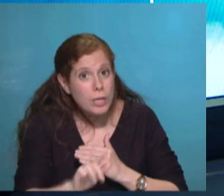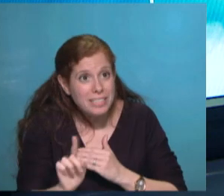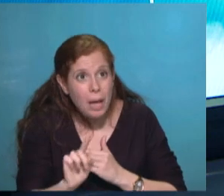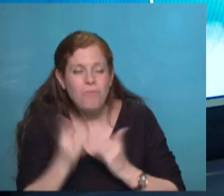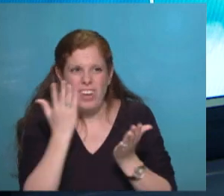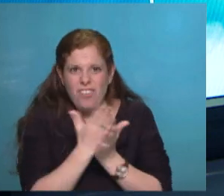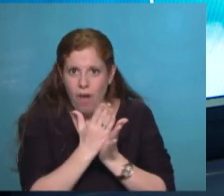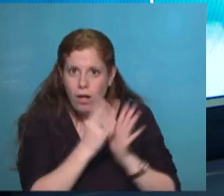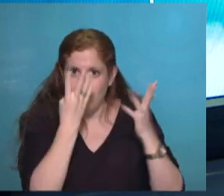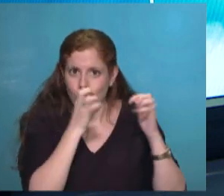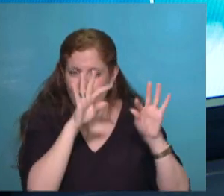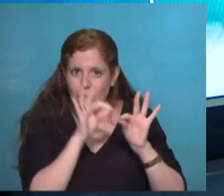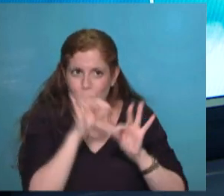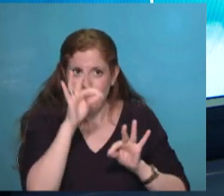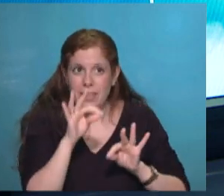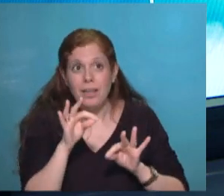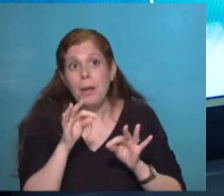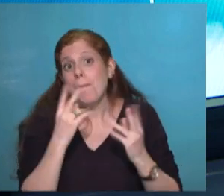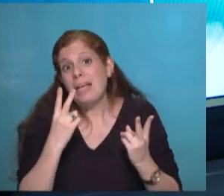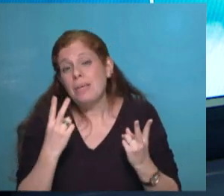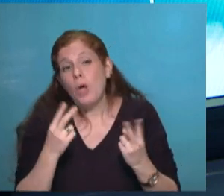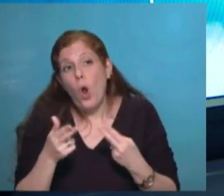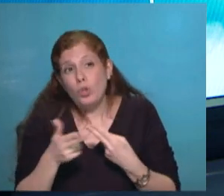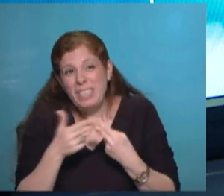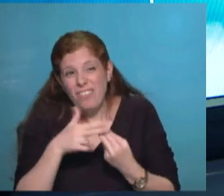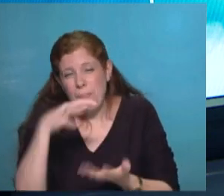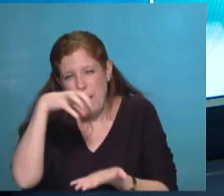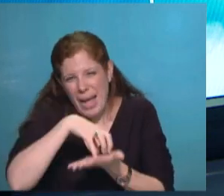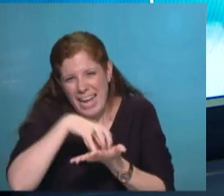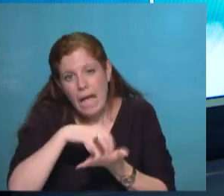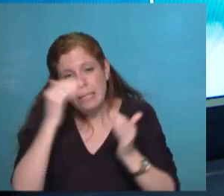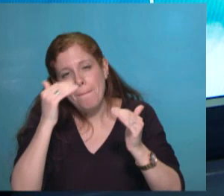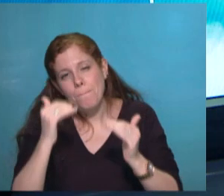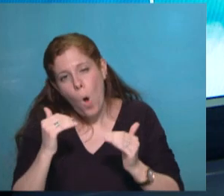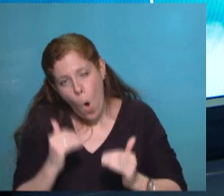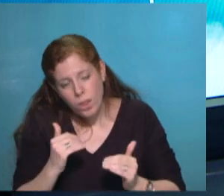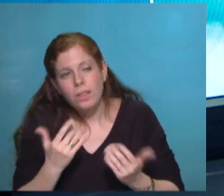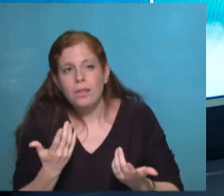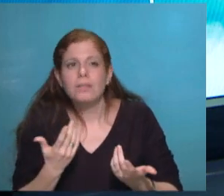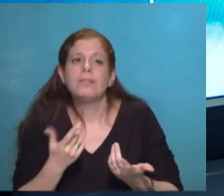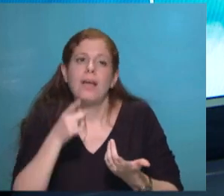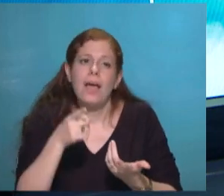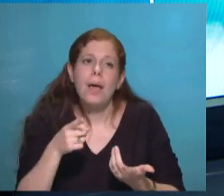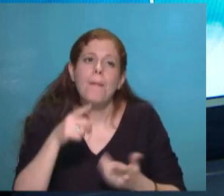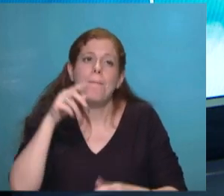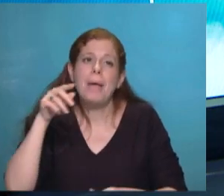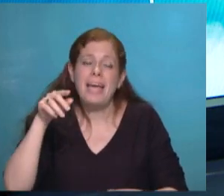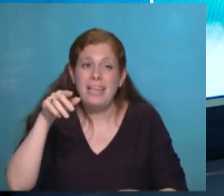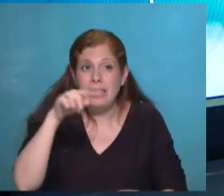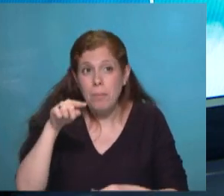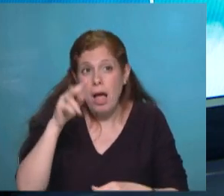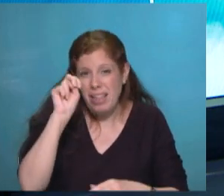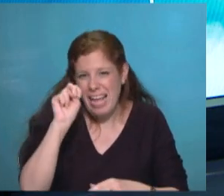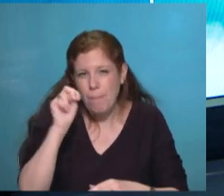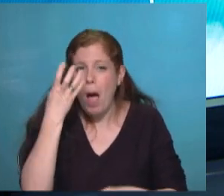הכמויות. ככל שבעצם מגיעים יותר לאזור המרכז, הכמויות פוחתות. בואו, זה בנגבה, 45 מילימטרים, זה גם מאוד